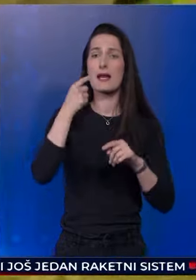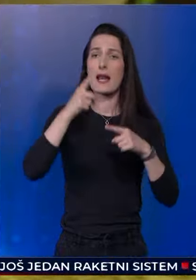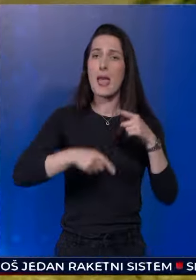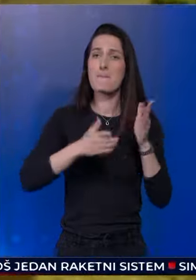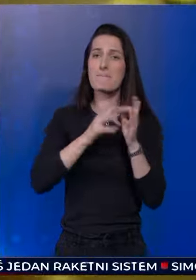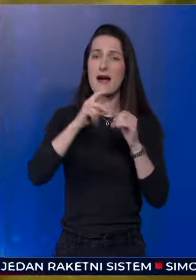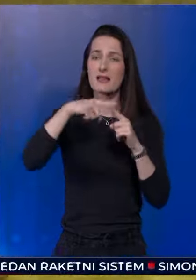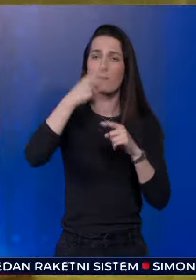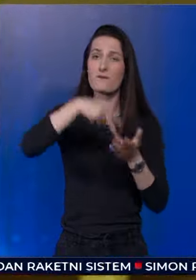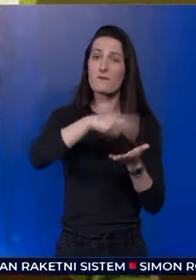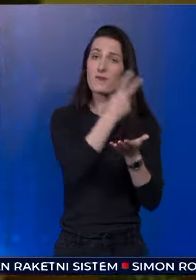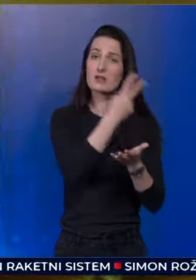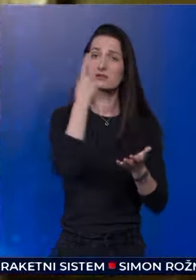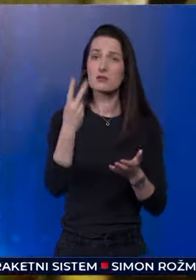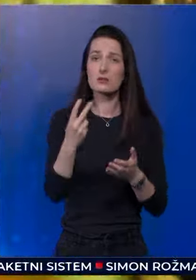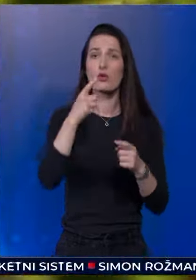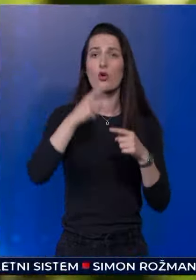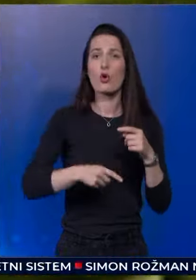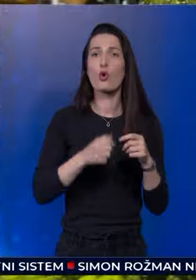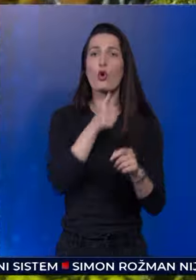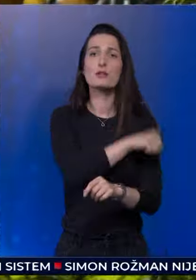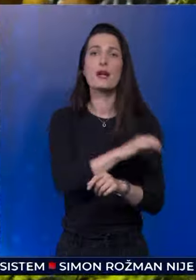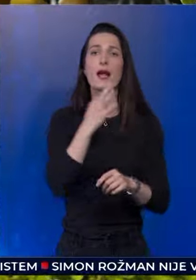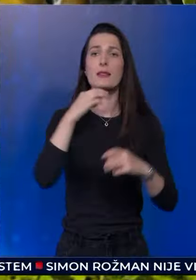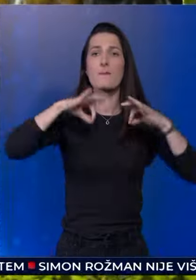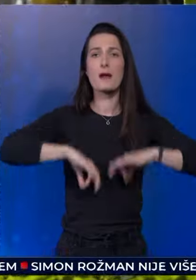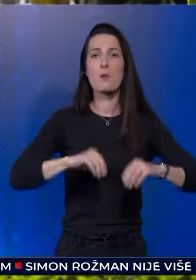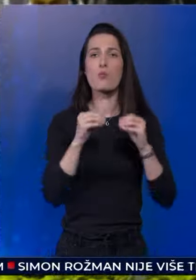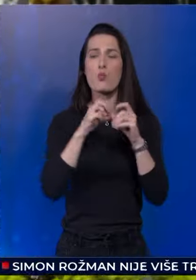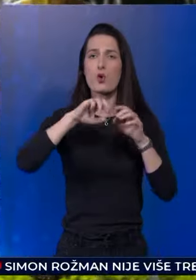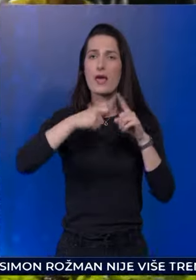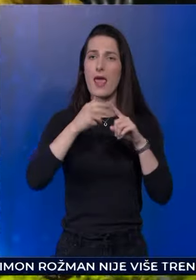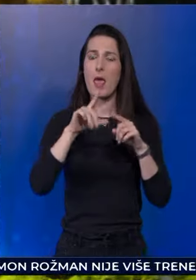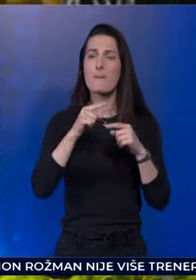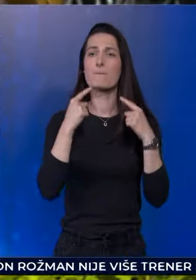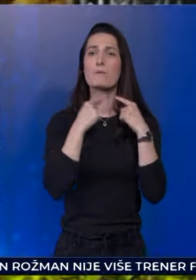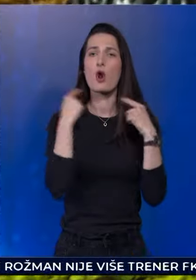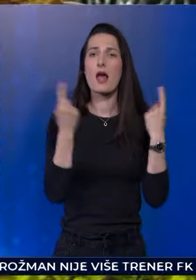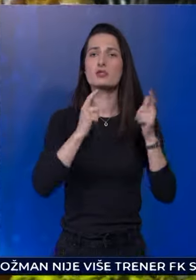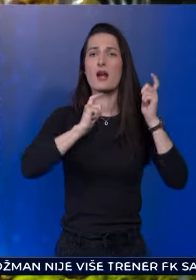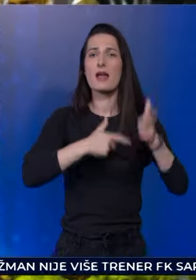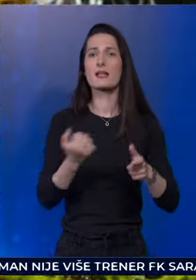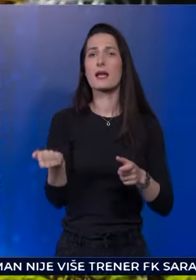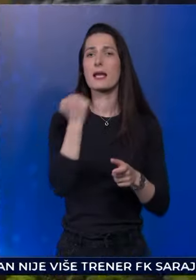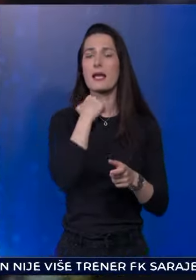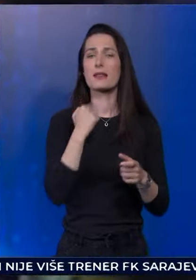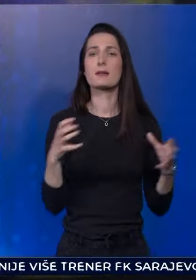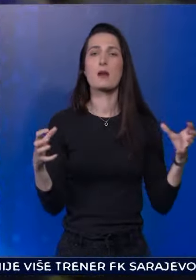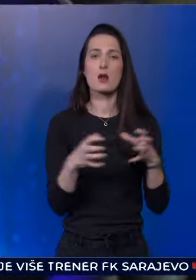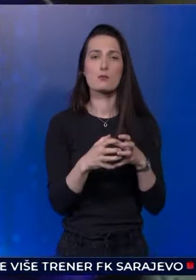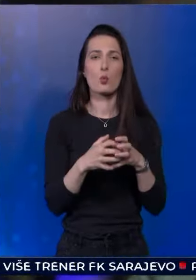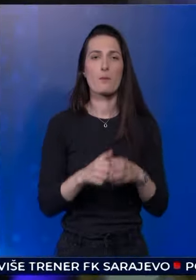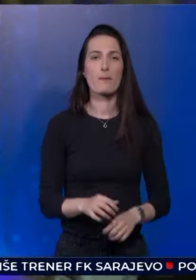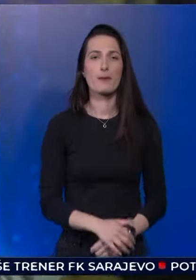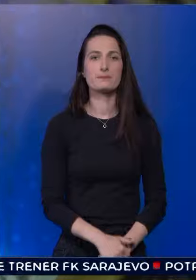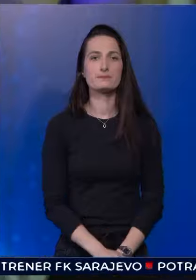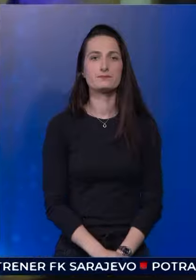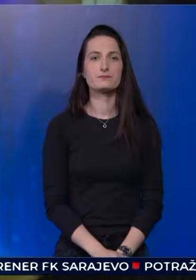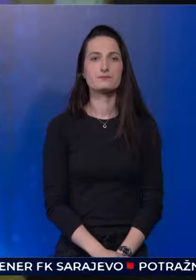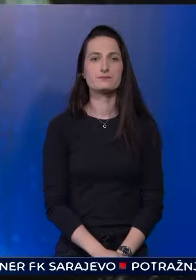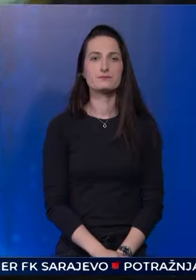marta 2022. godine, kada je predsjednik Bukele proglasio rat kriminalnim grupama.